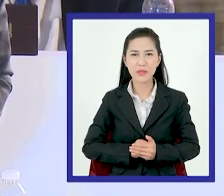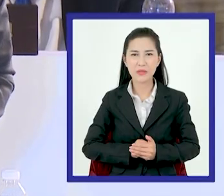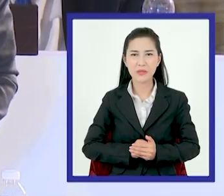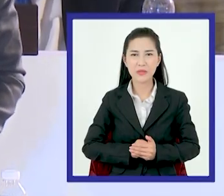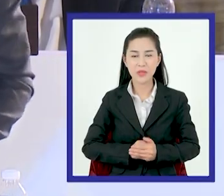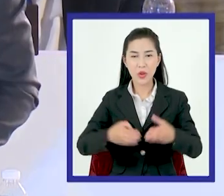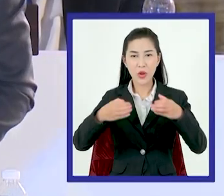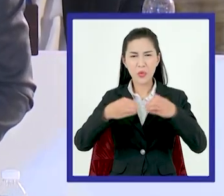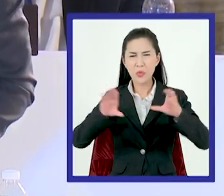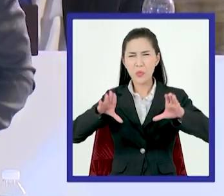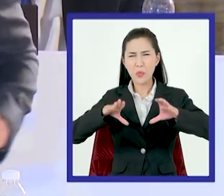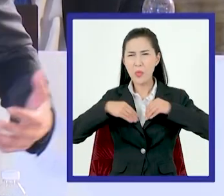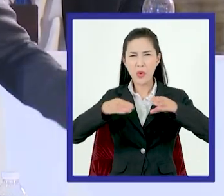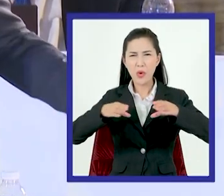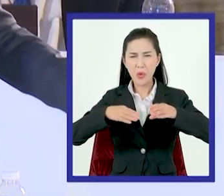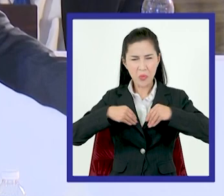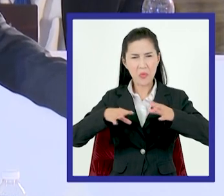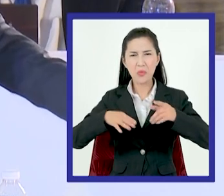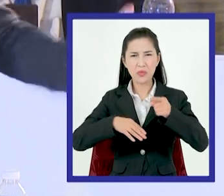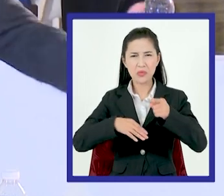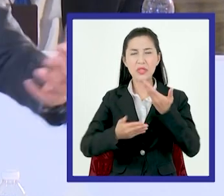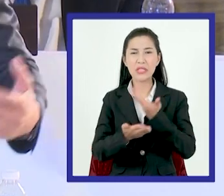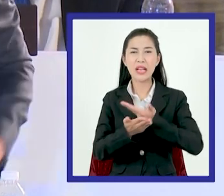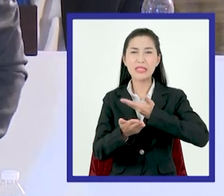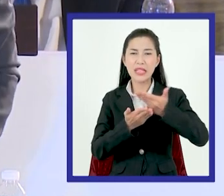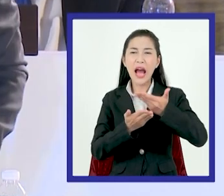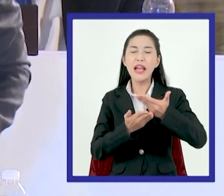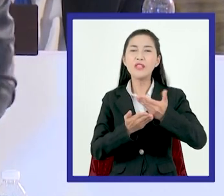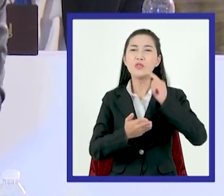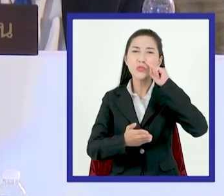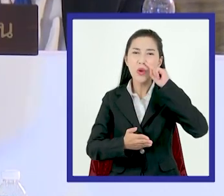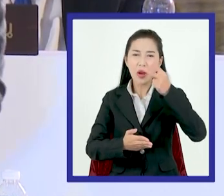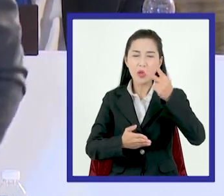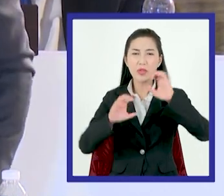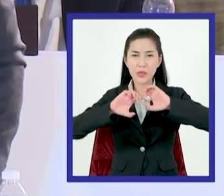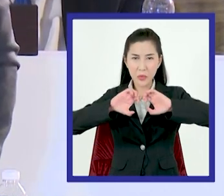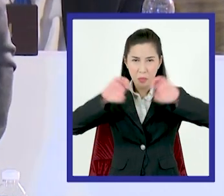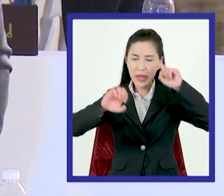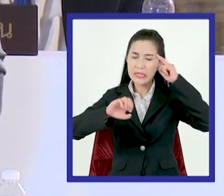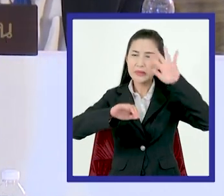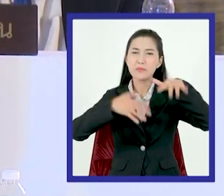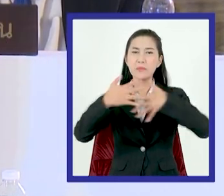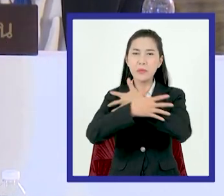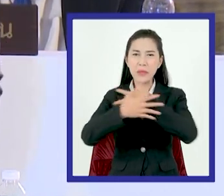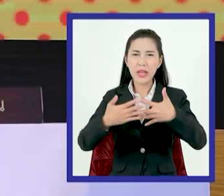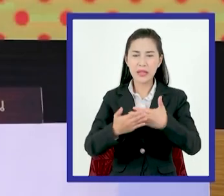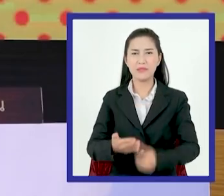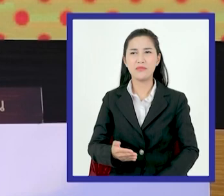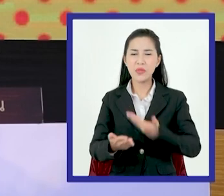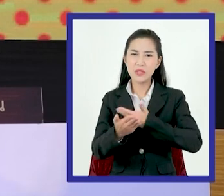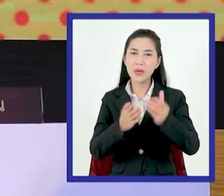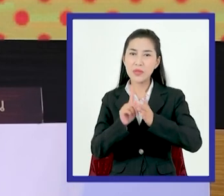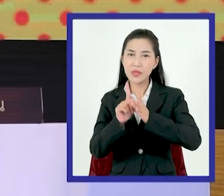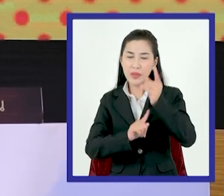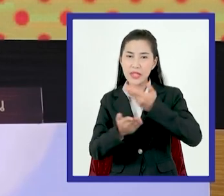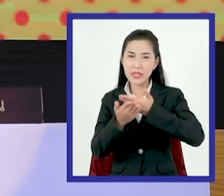ทางฝ่ายค้อนบอกว่าเรื่องของการจ่ายเงิน2รอบนะครับที่รัฐบาลวางเอาไว้เนี่ยนะฮะเดี๋ยวก็จ่ายเป็นสัปดาห์เดี๋ยวก็